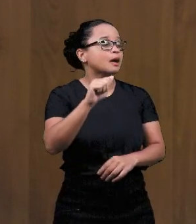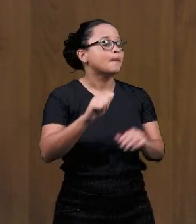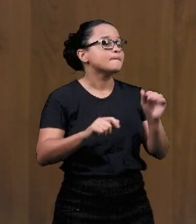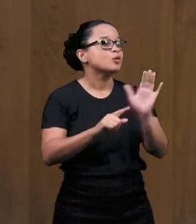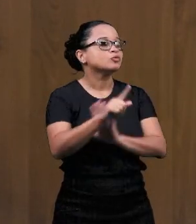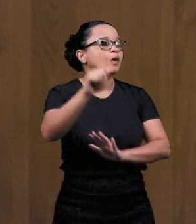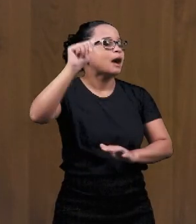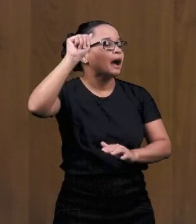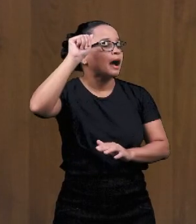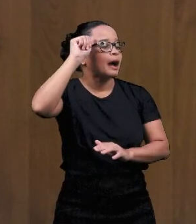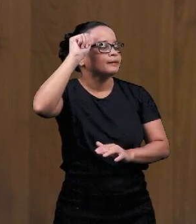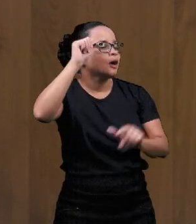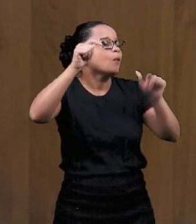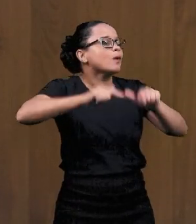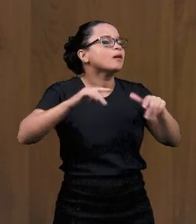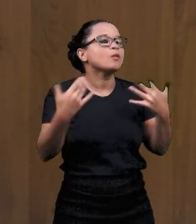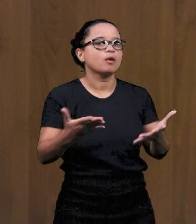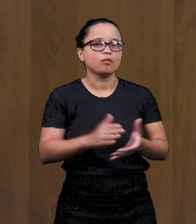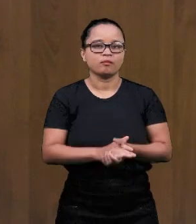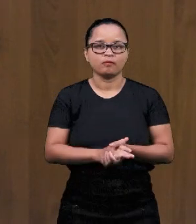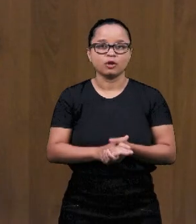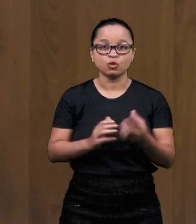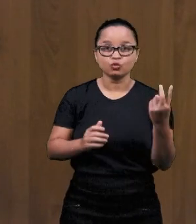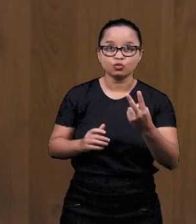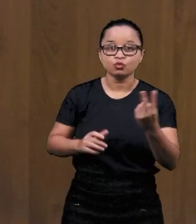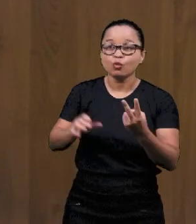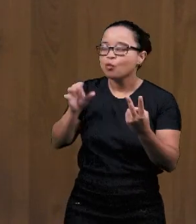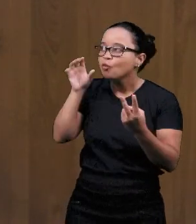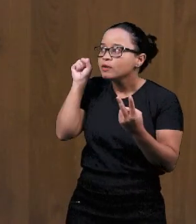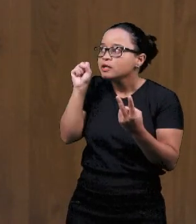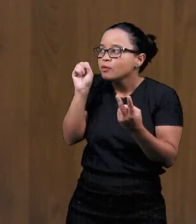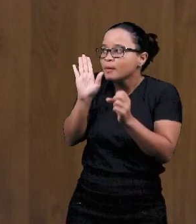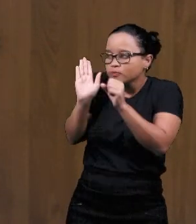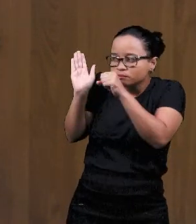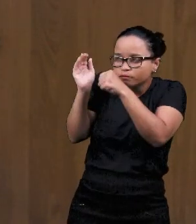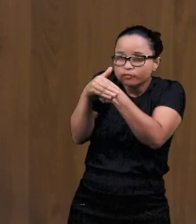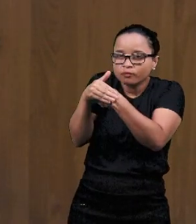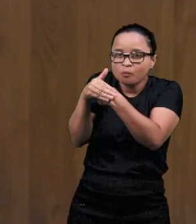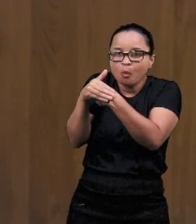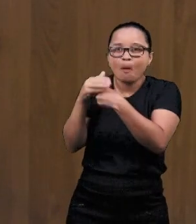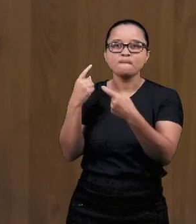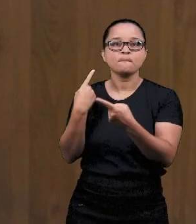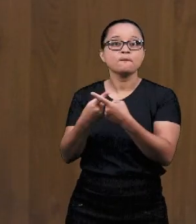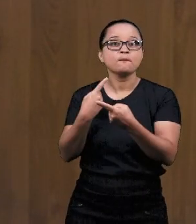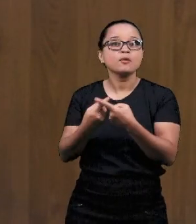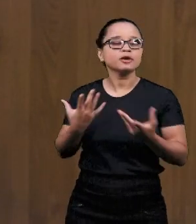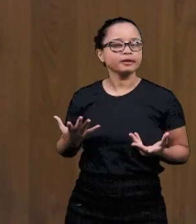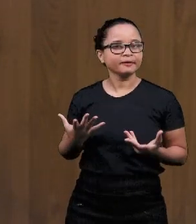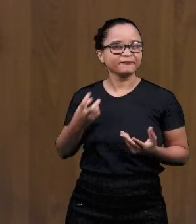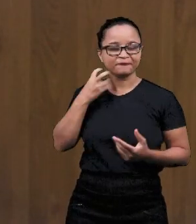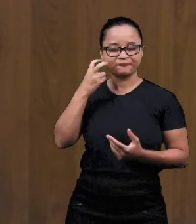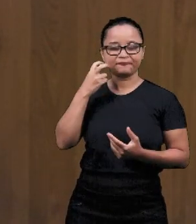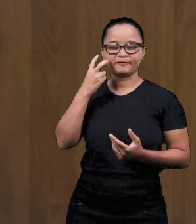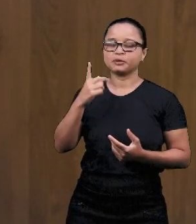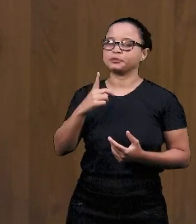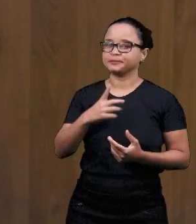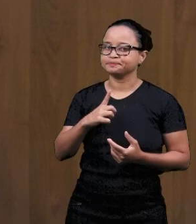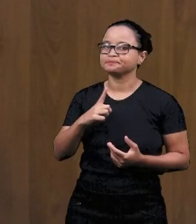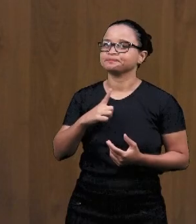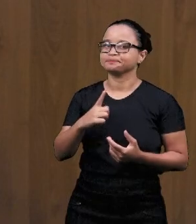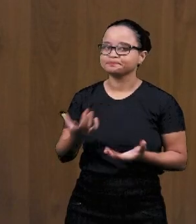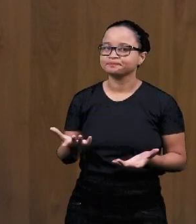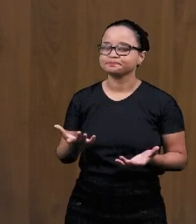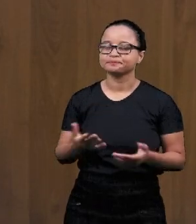es-tu? Adam et Ève ont écouté, mais ils se sont cachés. Ils avaient honte. Il se passe que